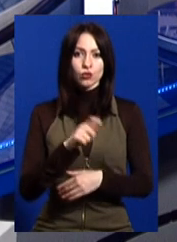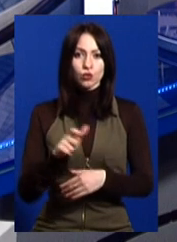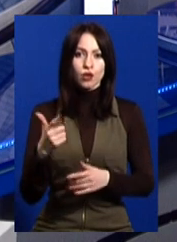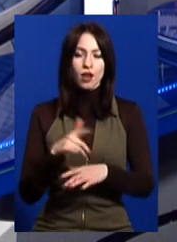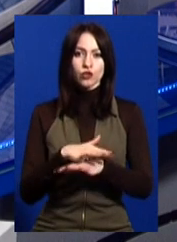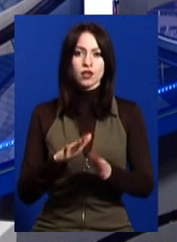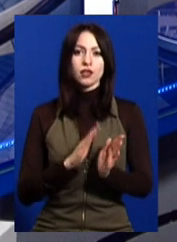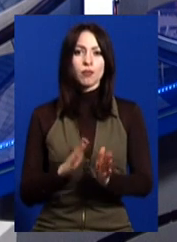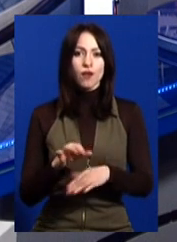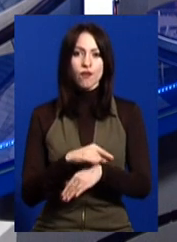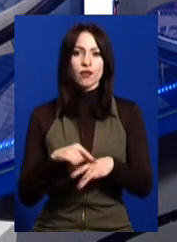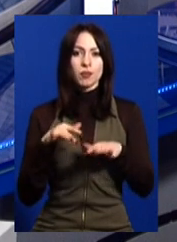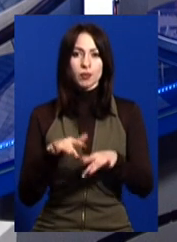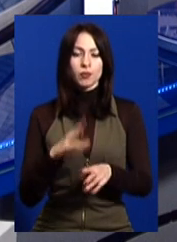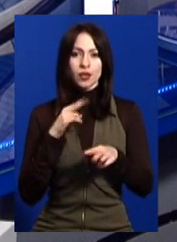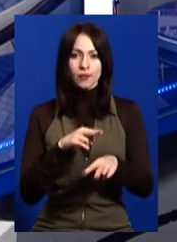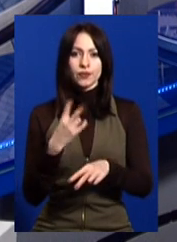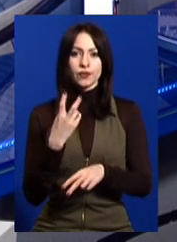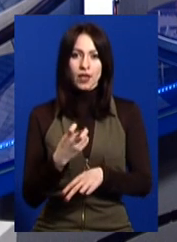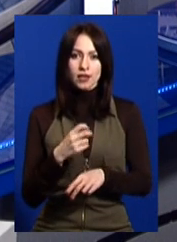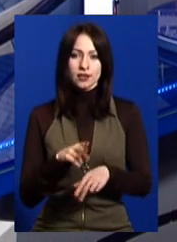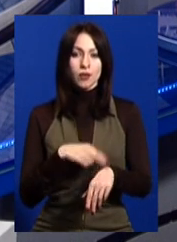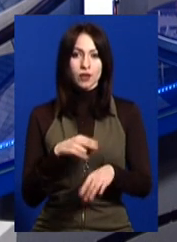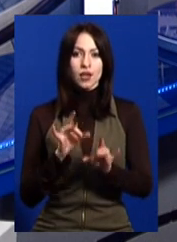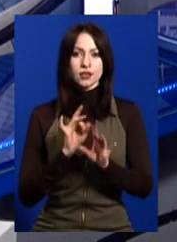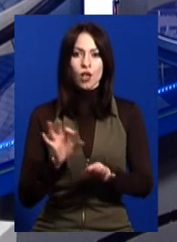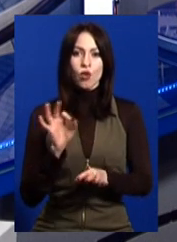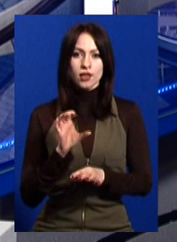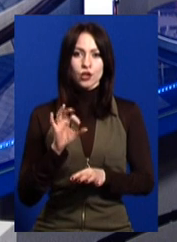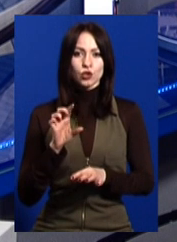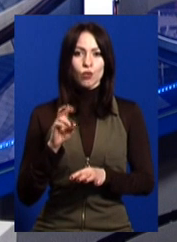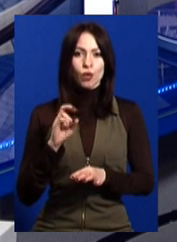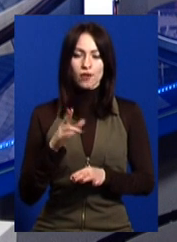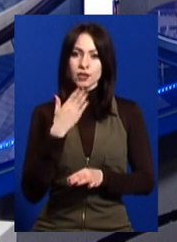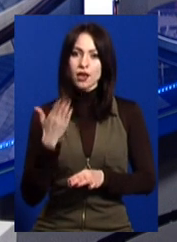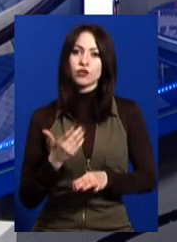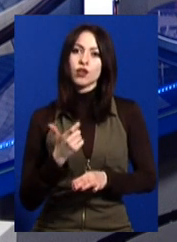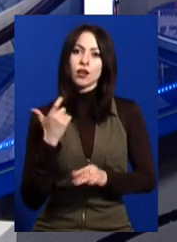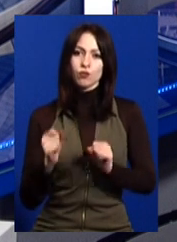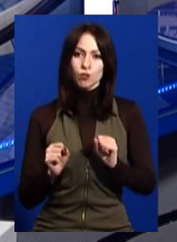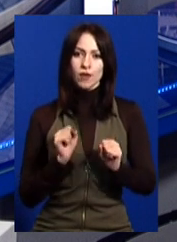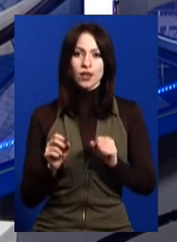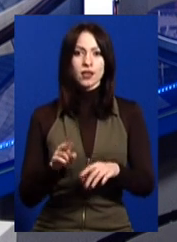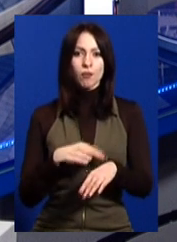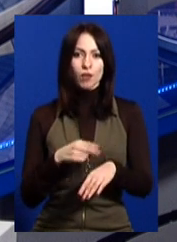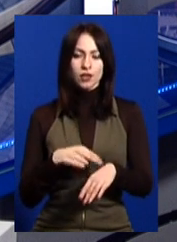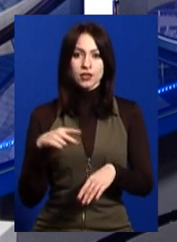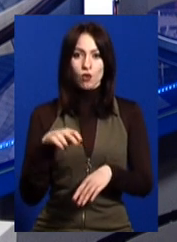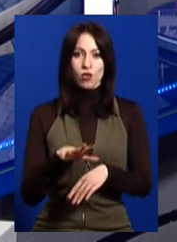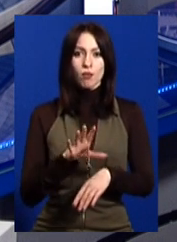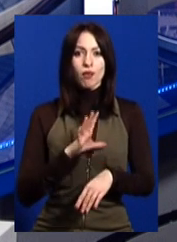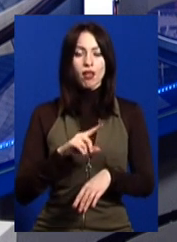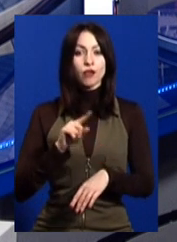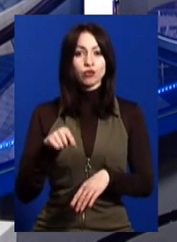Громадський порядок під час заходу бульнували 200 правоохоронців, розповіла Олена Соболевська, речниця Харківського управління поліції. Хода тривала